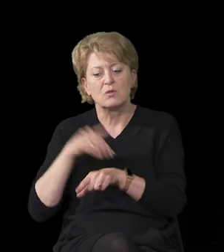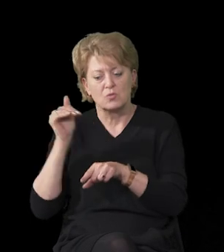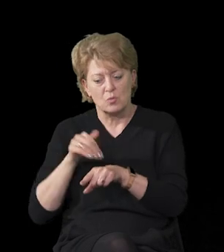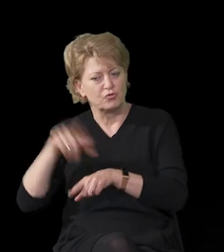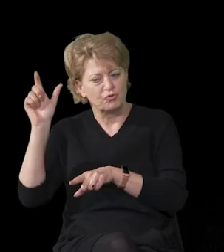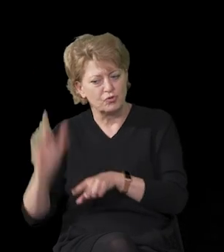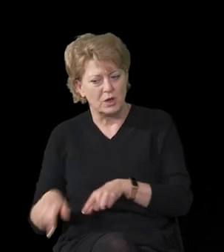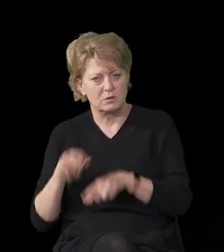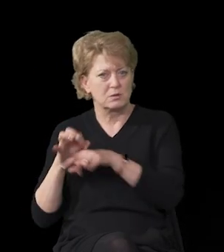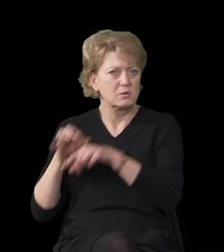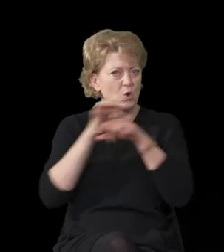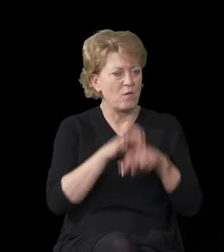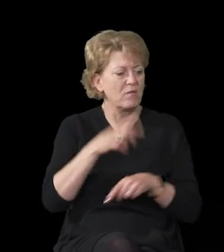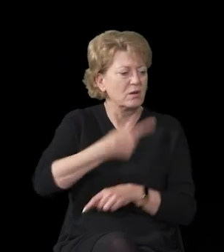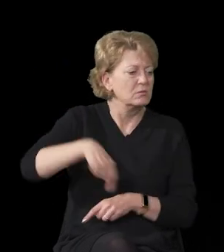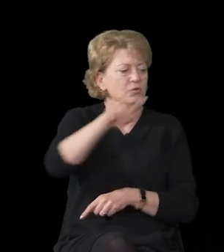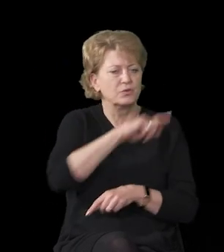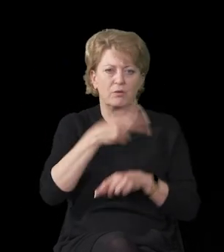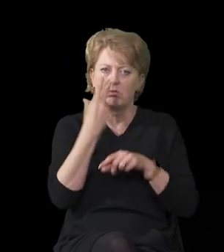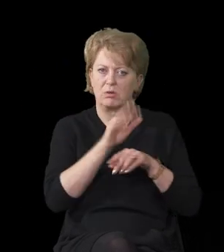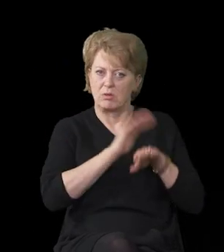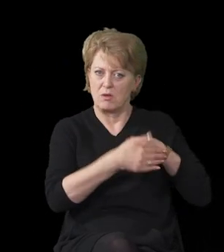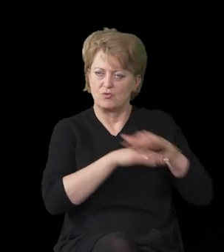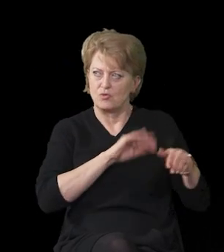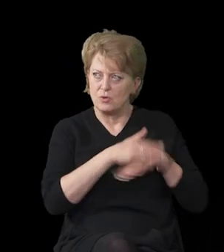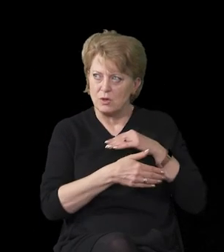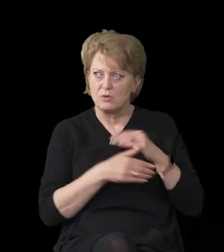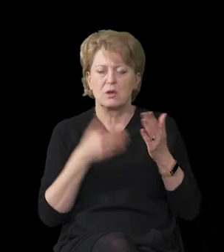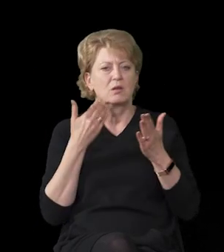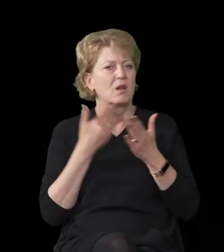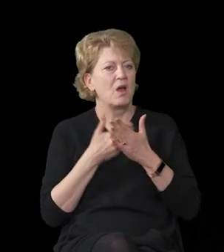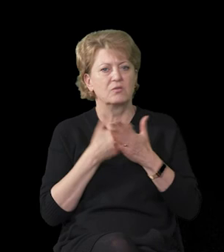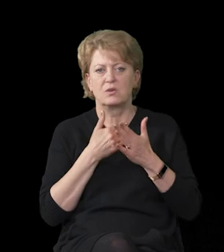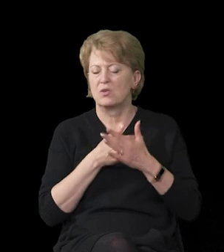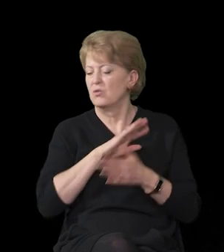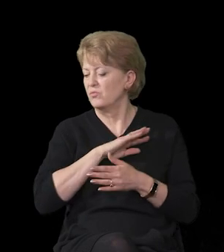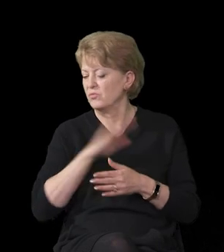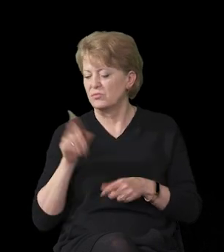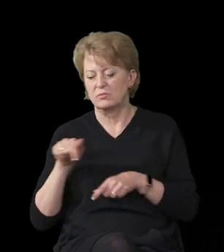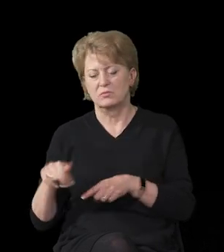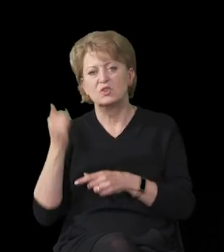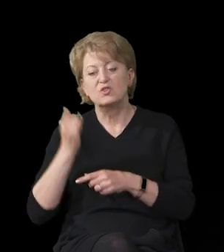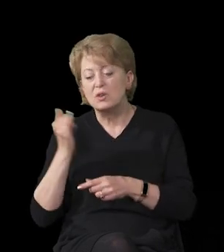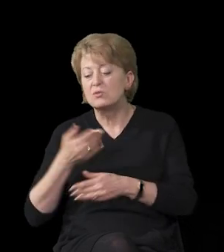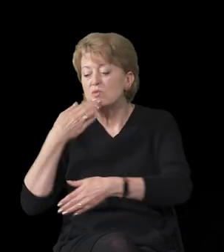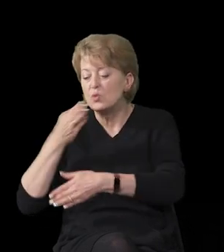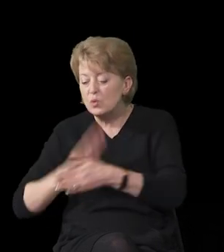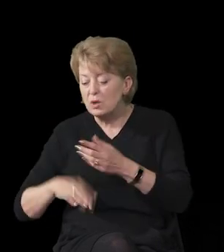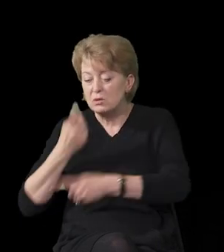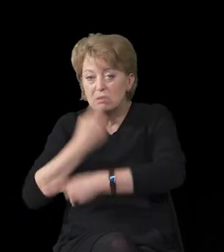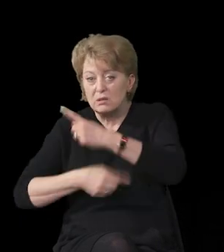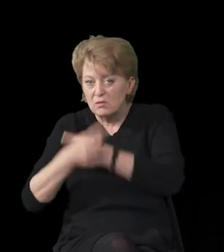najczęściej dzieci, ale także dorosłych, którzy stają się mingi, ta społeczność wynosi do buszu bez jedzenia, bez